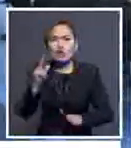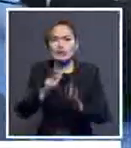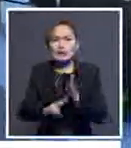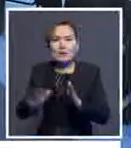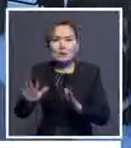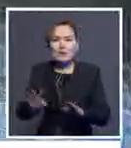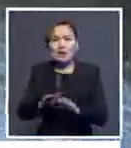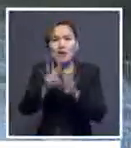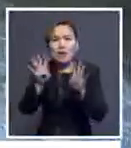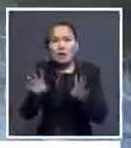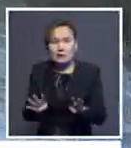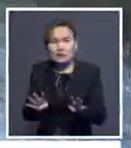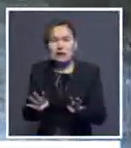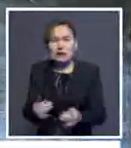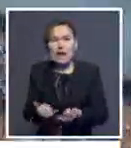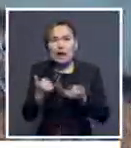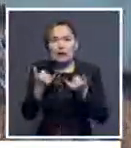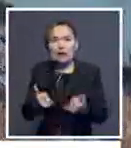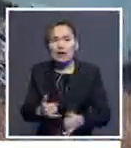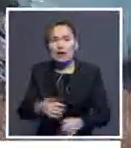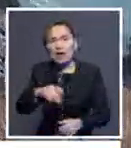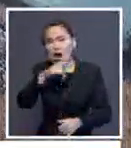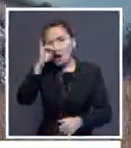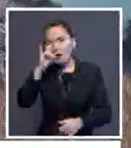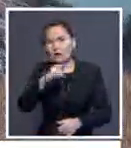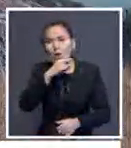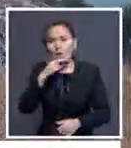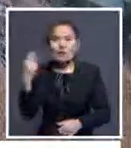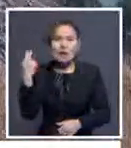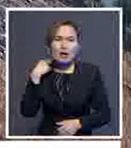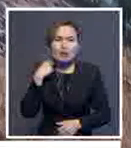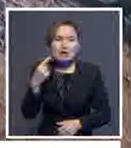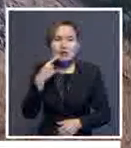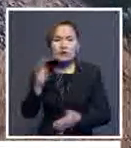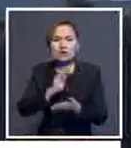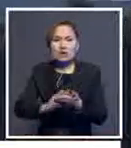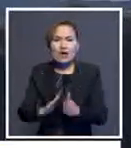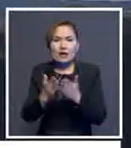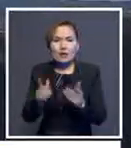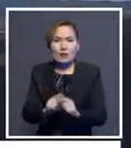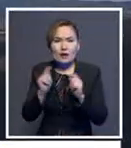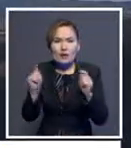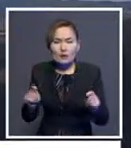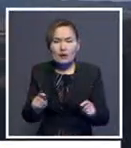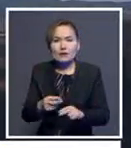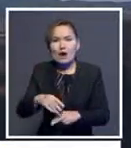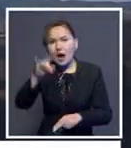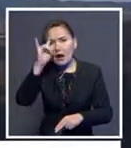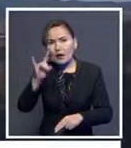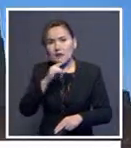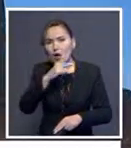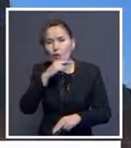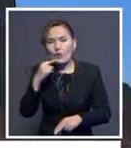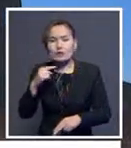қасиетті орын туралы үш тілде Қазақстанның жалпыұлттық қасиетті нысандары кітабы жарық көрді. Мұнымен қоса екі тілде Қазақстанның